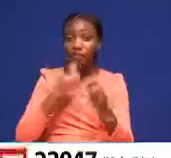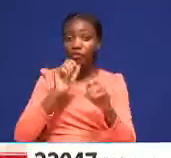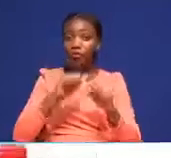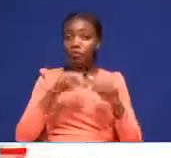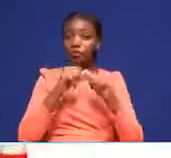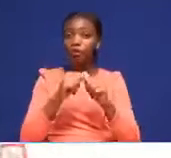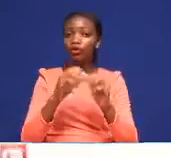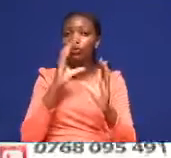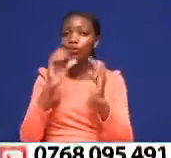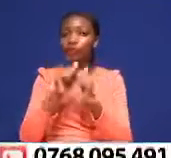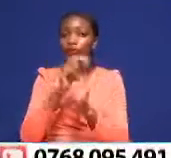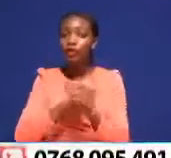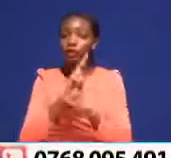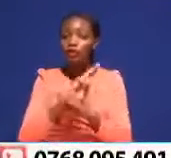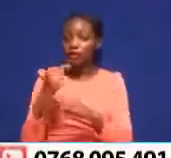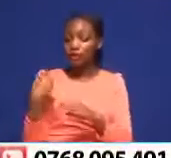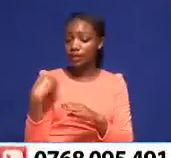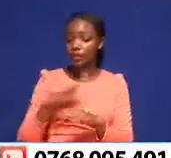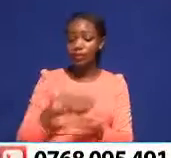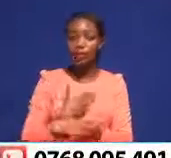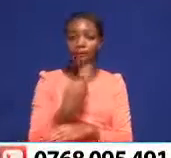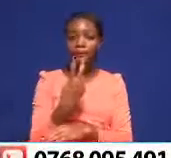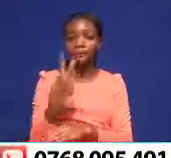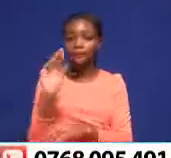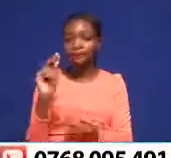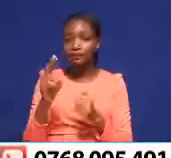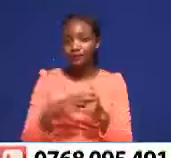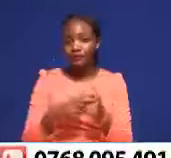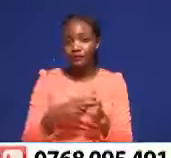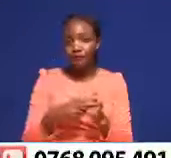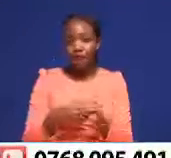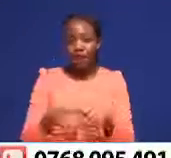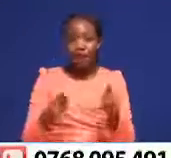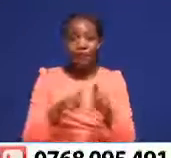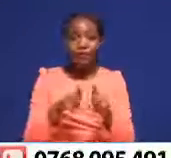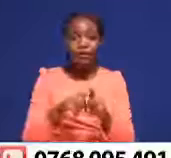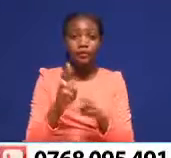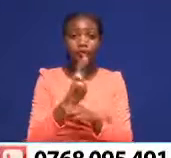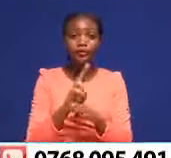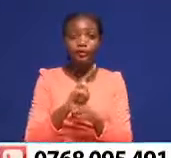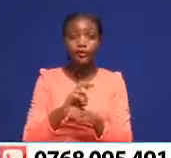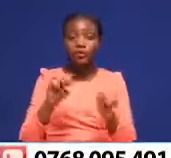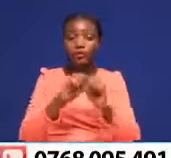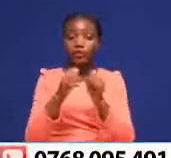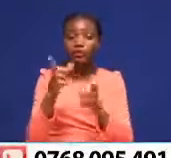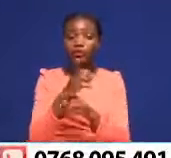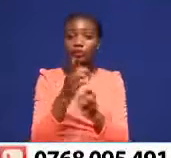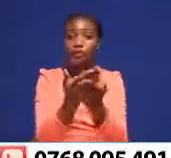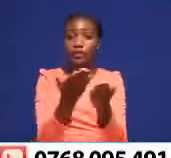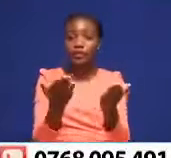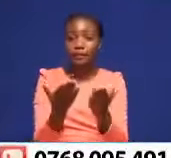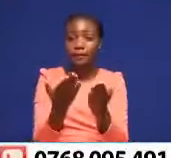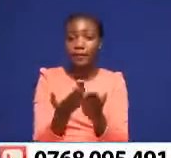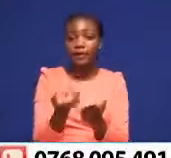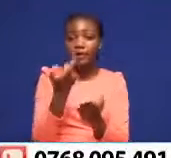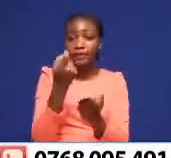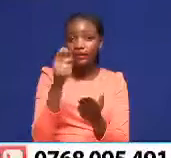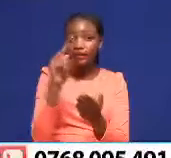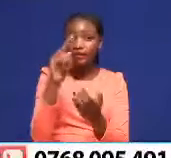kusema nasi kupitia nambari ambayo ni 22047 vile vile kwenye mitandao yetu ya kijamii ambayo